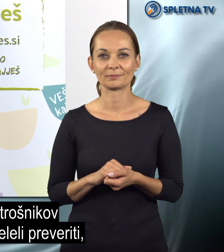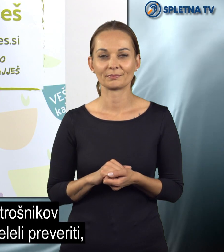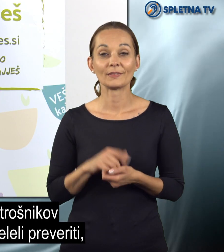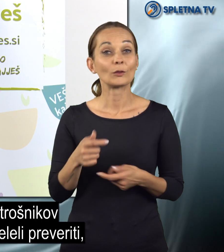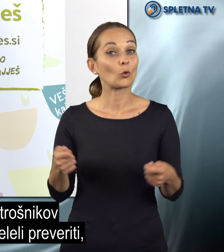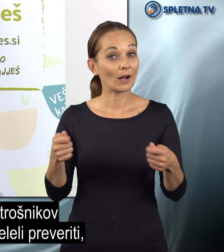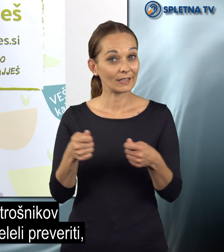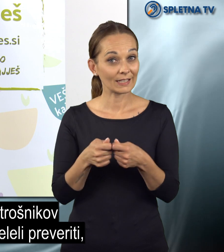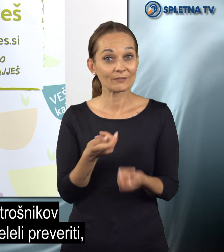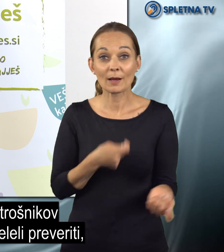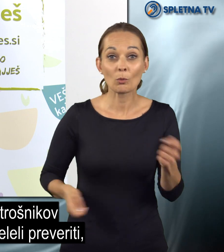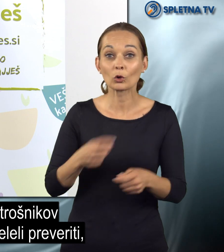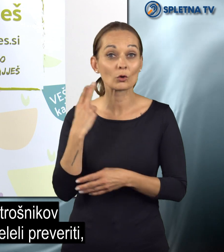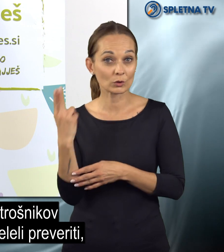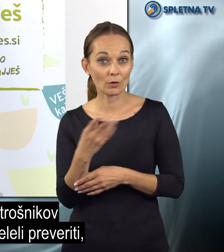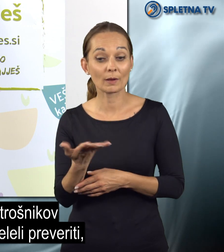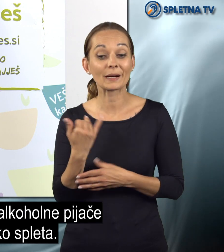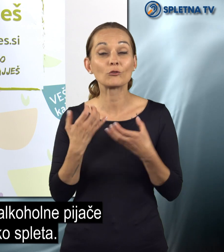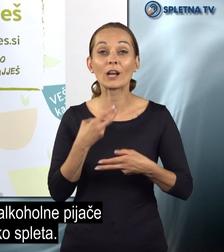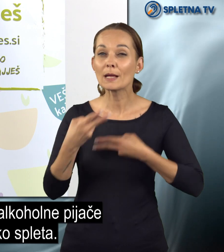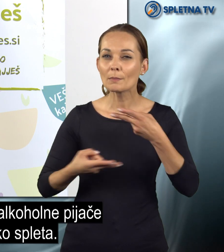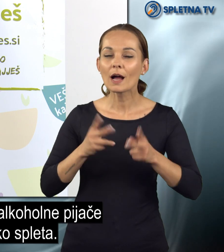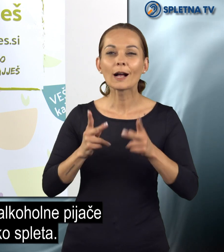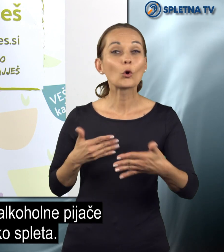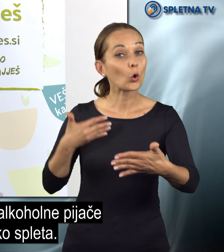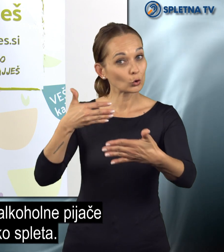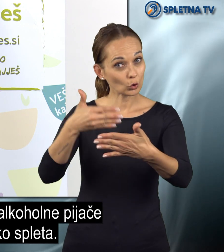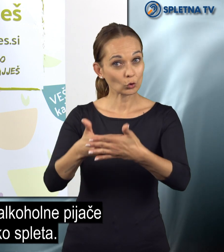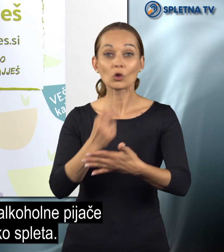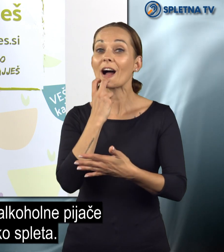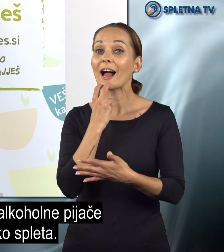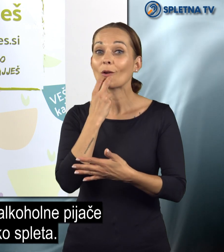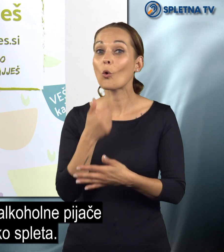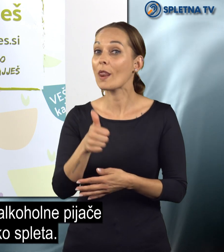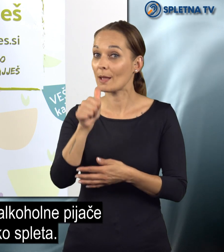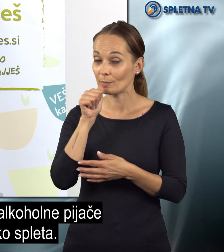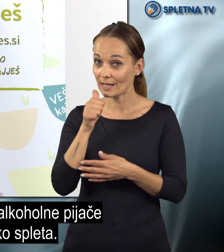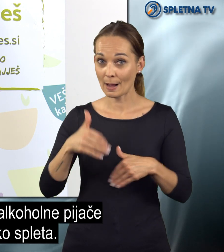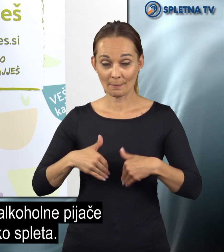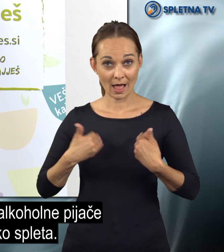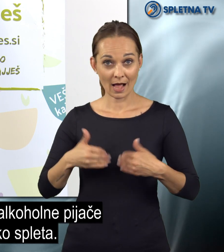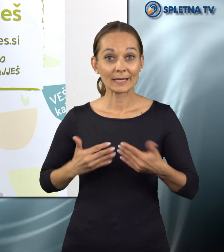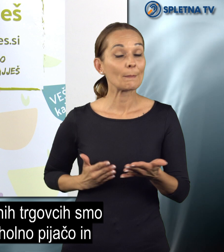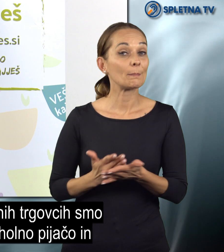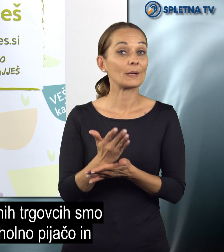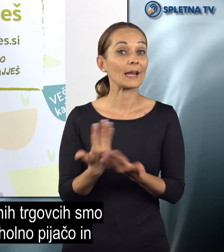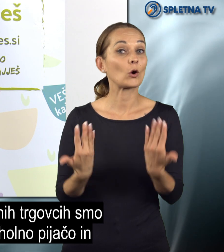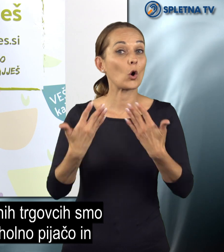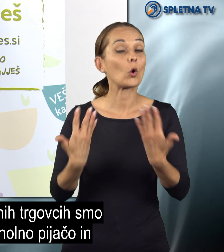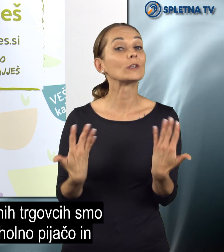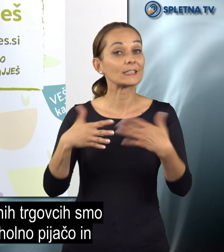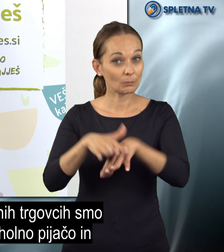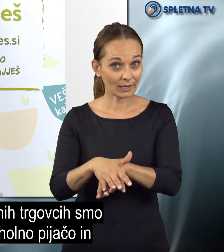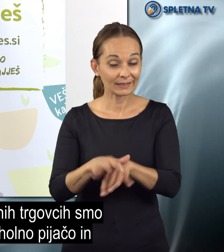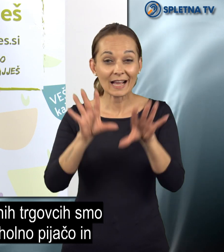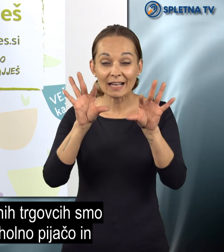Na Zvezi potrošnikov Slovenije smo želeli preveriti, kako dostopne so alkoholne pijače mladim preko spleta. In pri